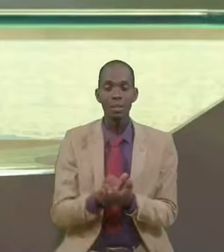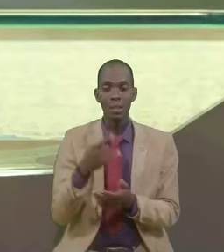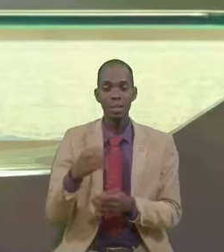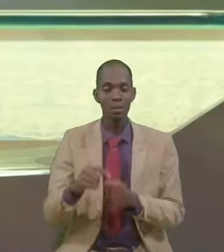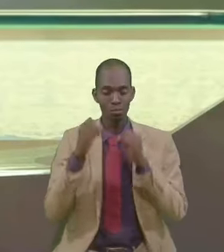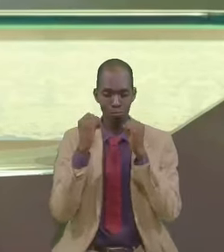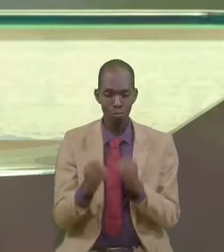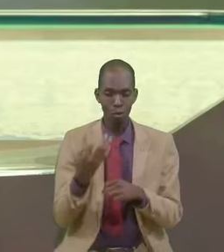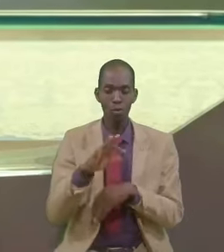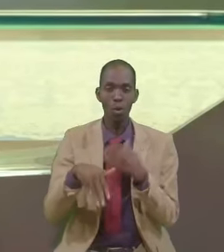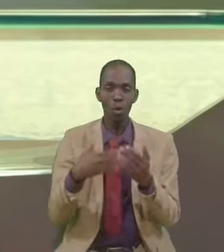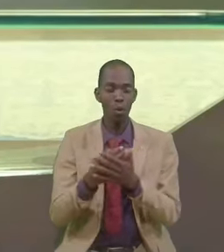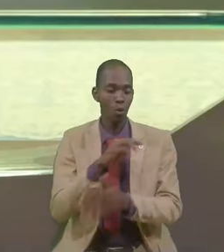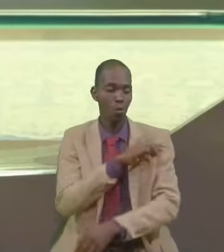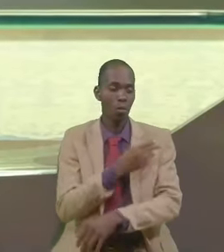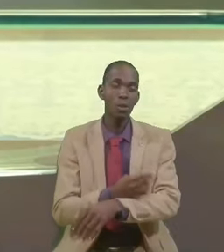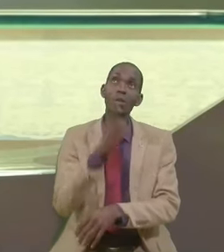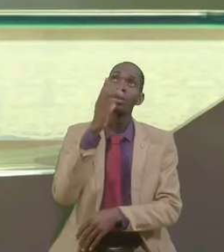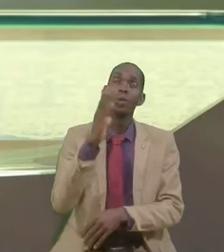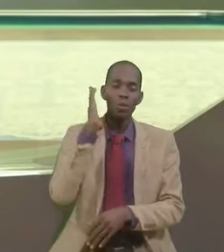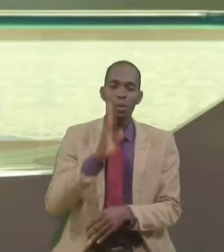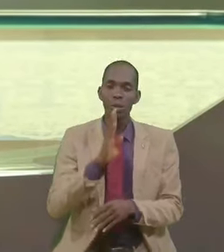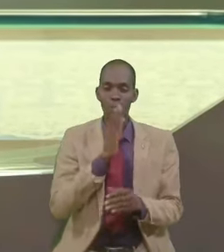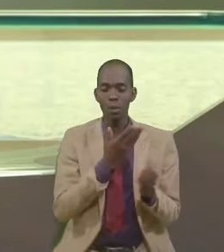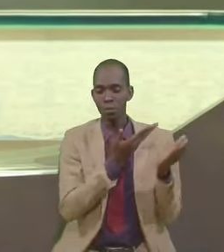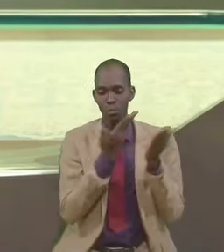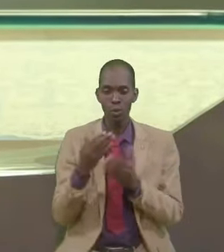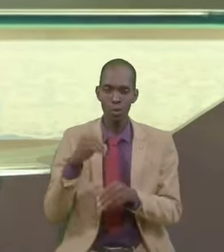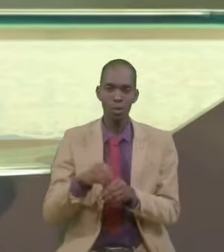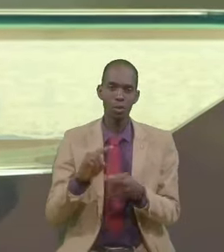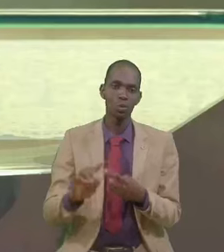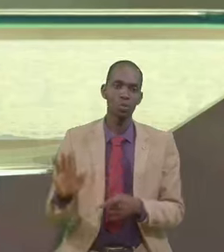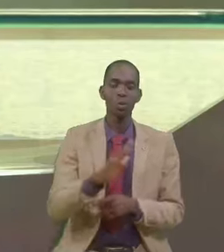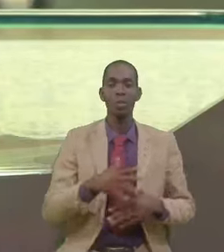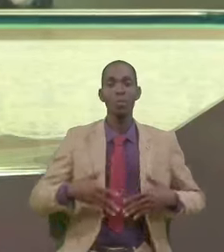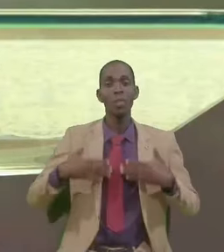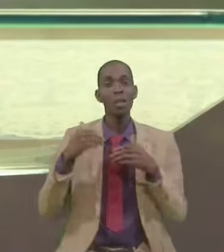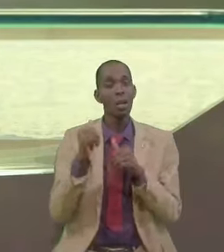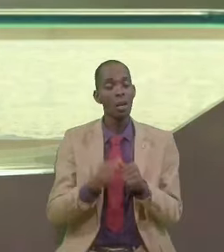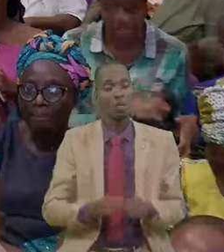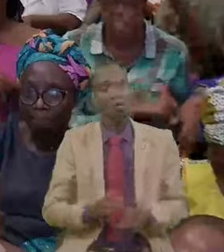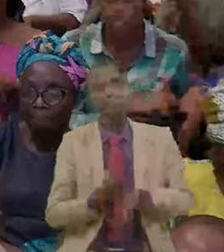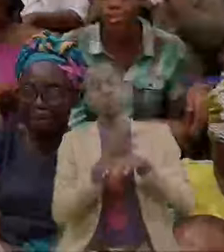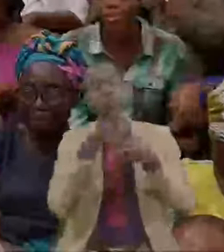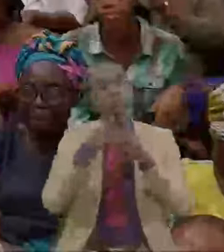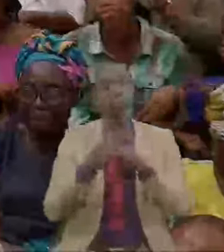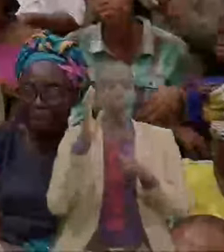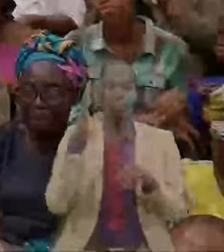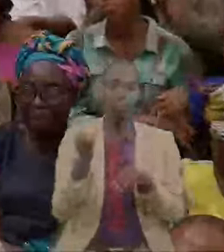la force du Tout-Puissant se manifeste dans votre vie. Toute montagne se